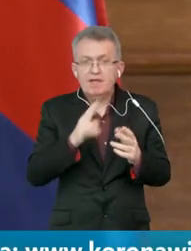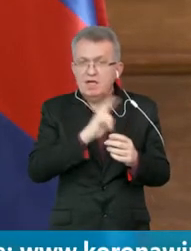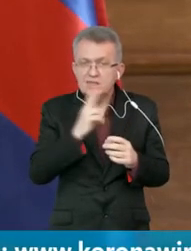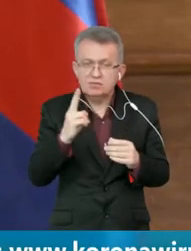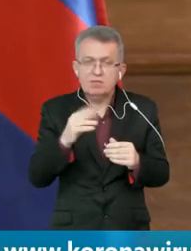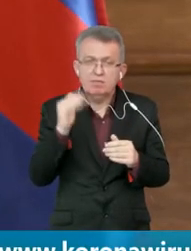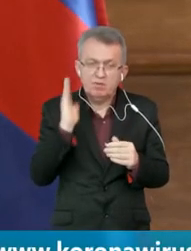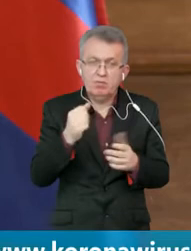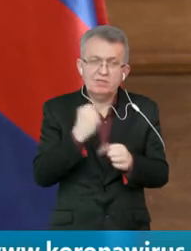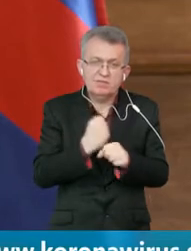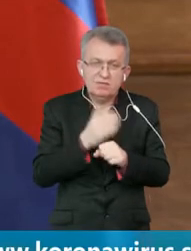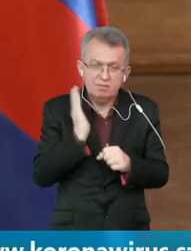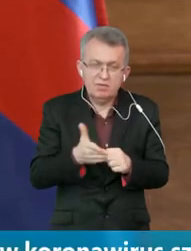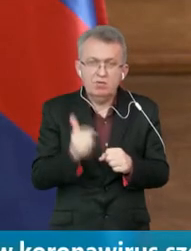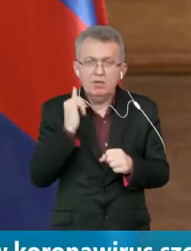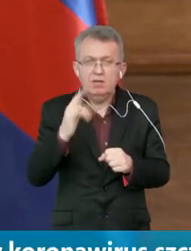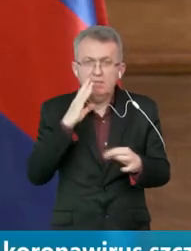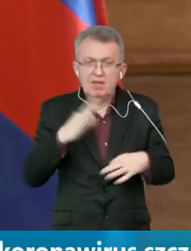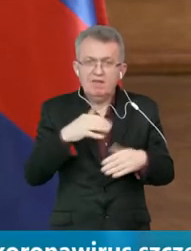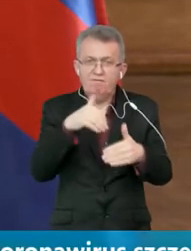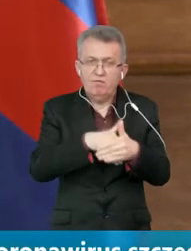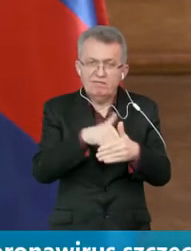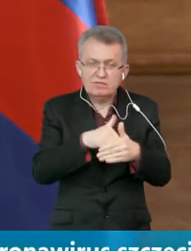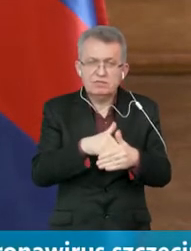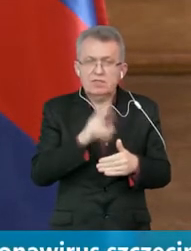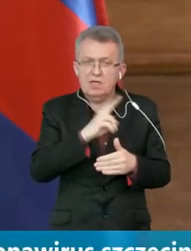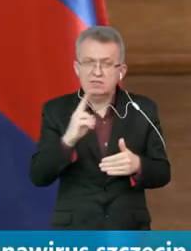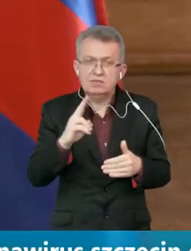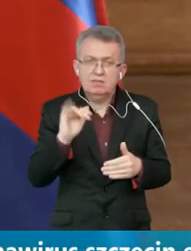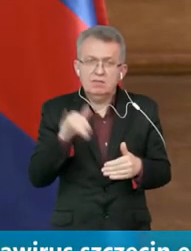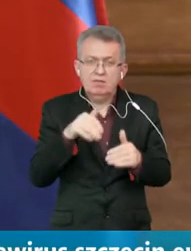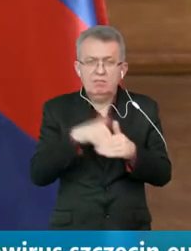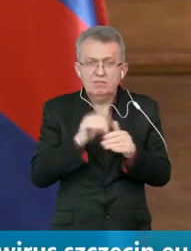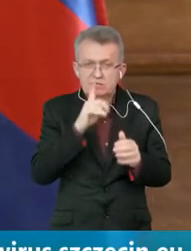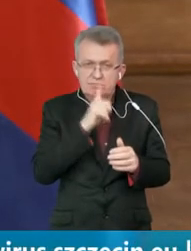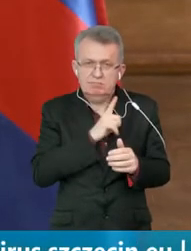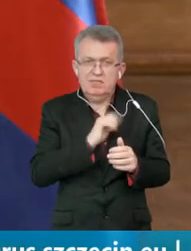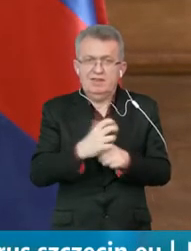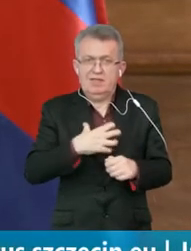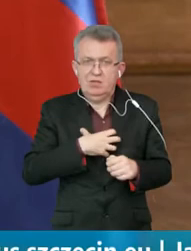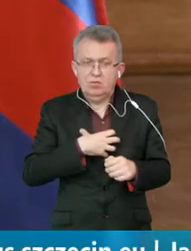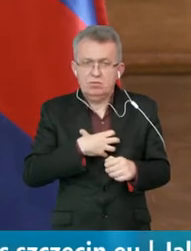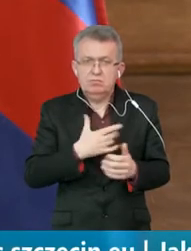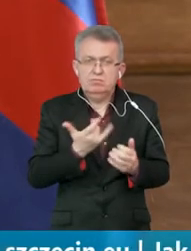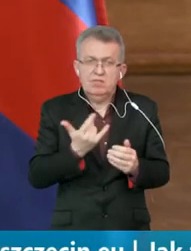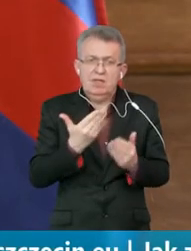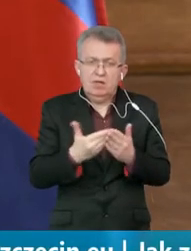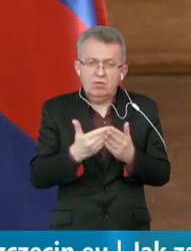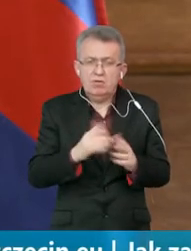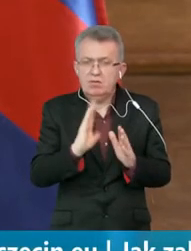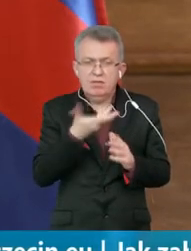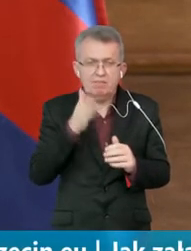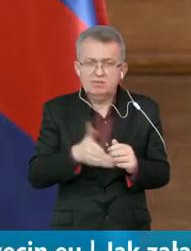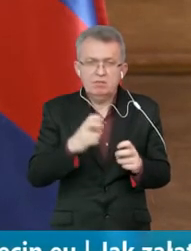będą pracownicy, w każdej będą panie wychowawczynie, nad każdym taką placówką czuwa dyrektor, więc na pewno nie będzie z